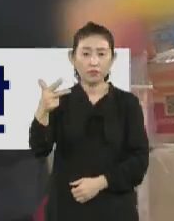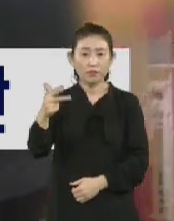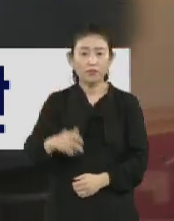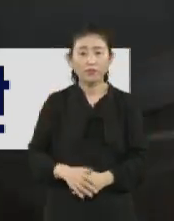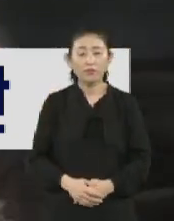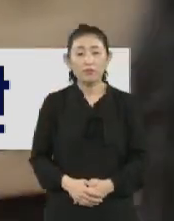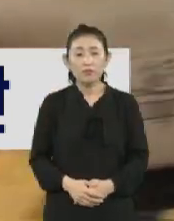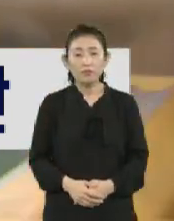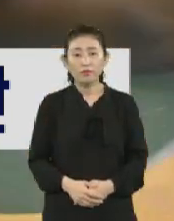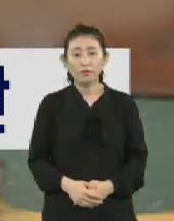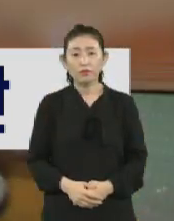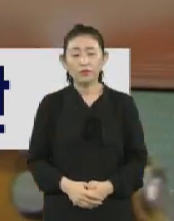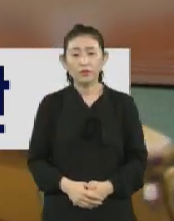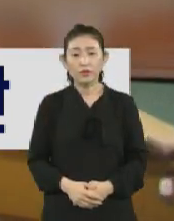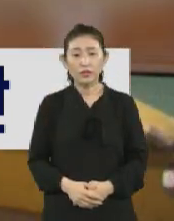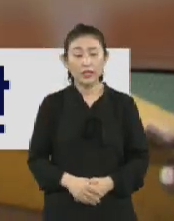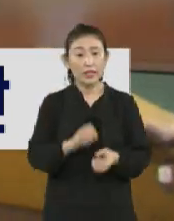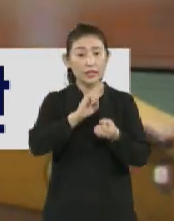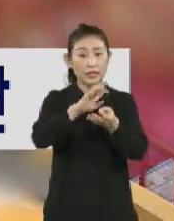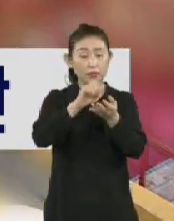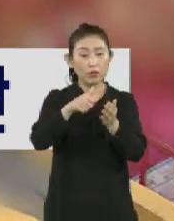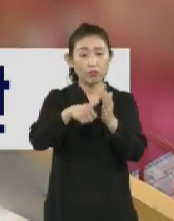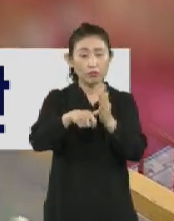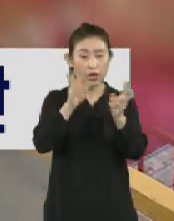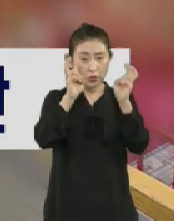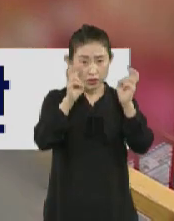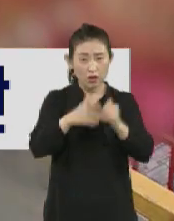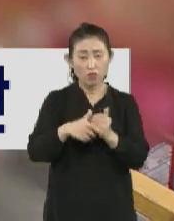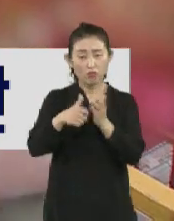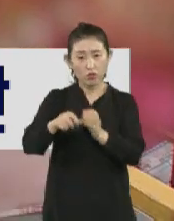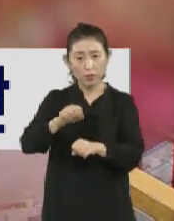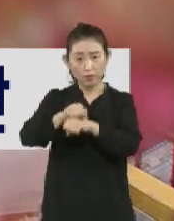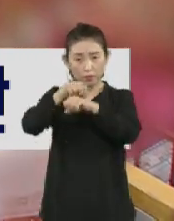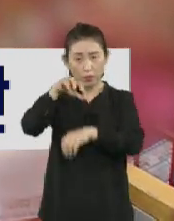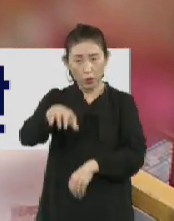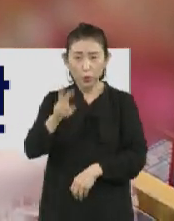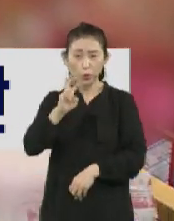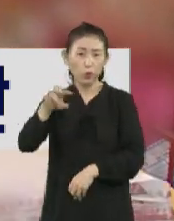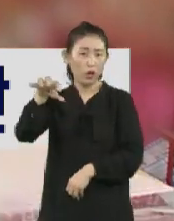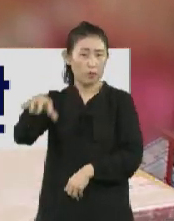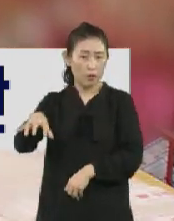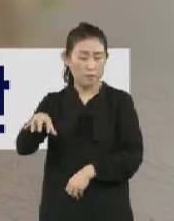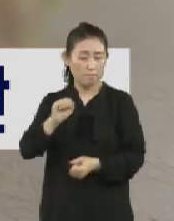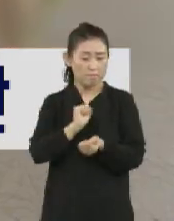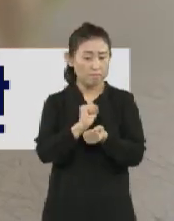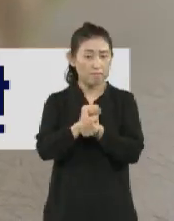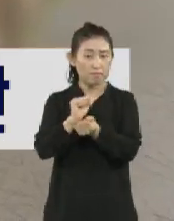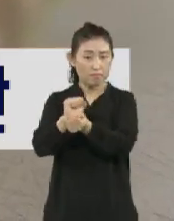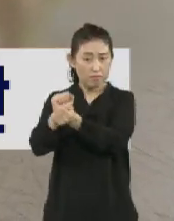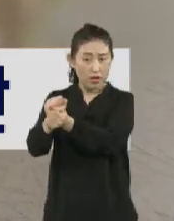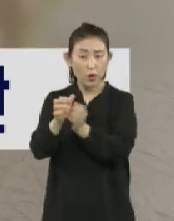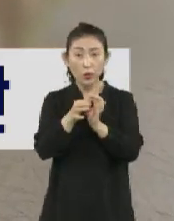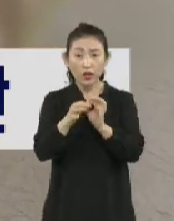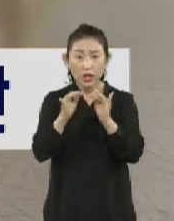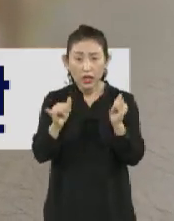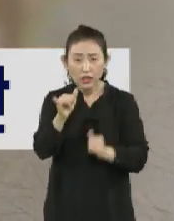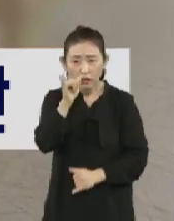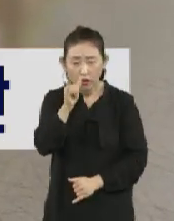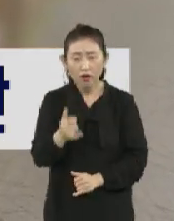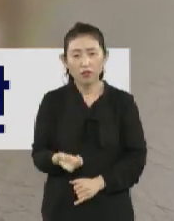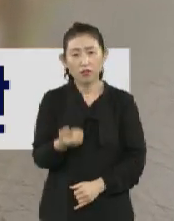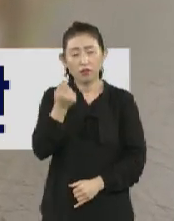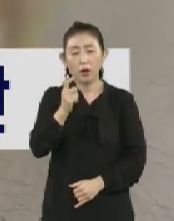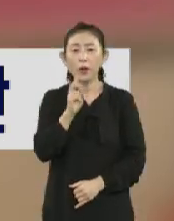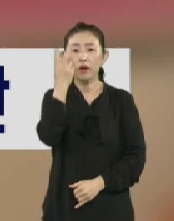7명으로 늘었습니다. 대전시는 택배회사와 물류센터, 노래방 등 최근 연쇄 감염이 발생한 곳의 관계자는